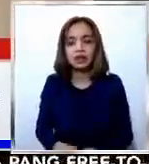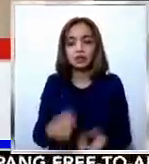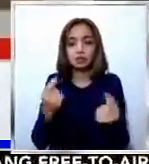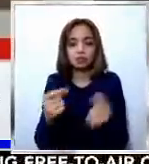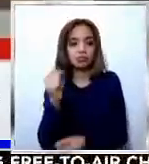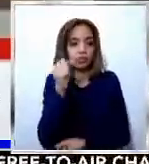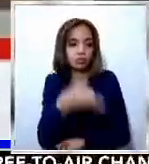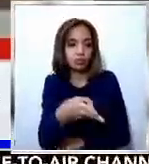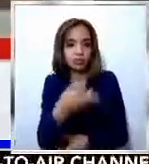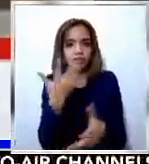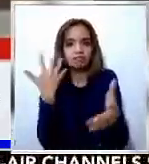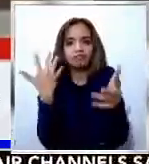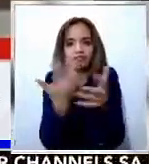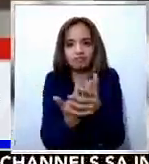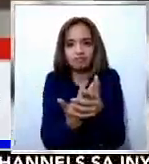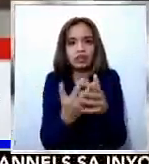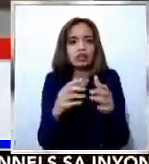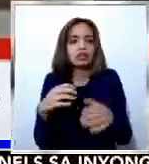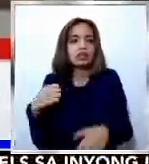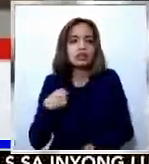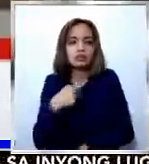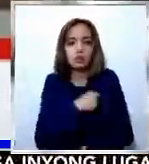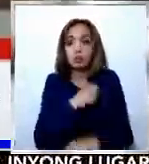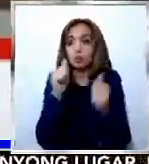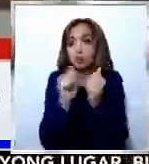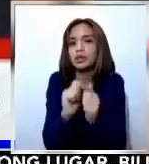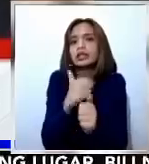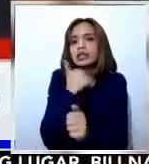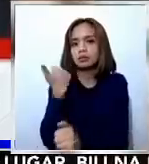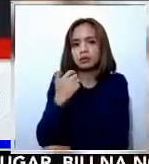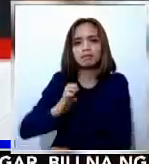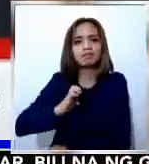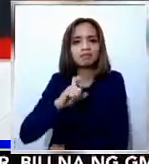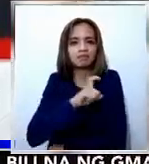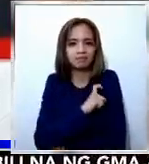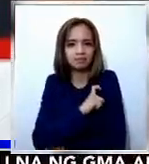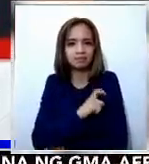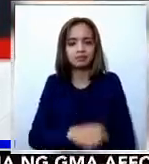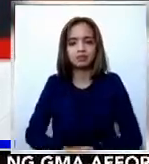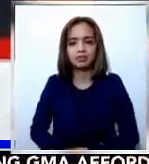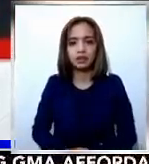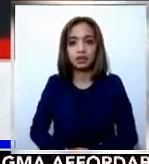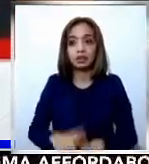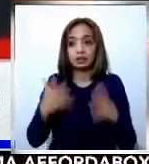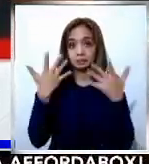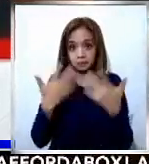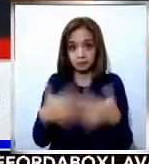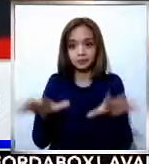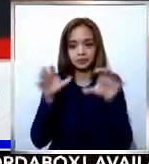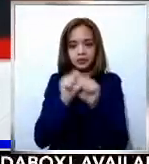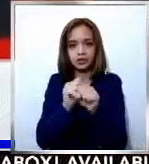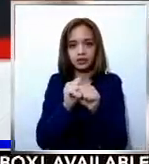sa Senado kasama ang kapwa Pharmaly executive nilang si Lincoln Ong. Matapos nito, biglang nawala sa